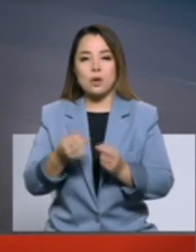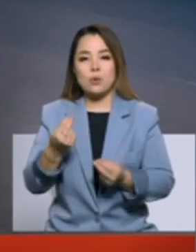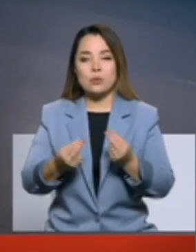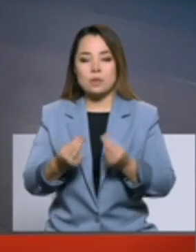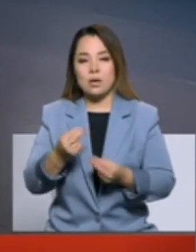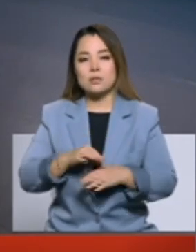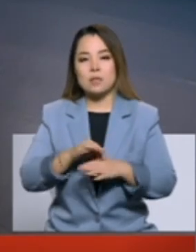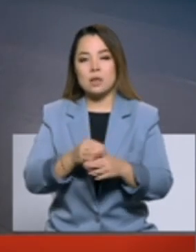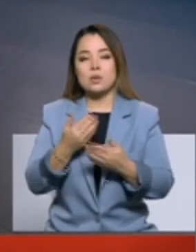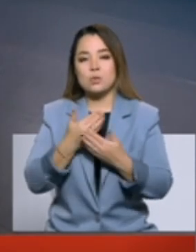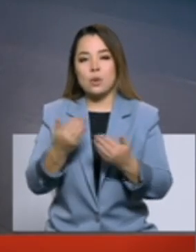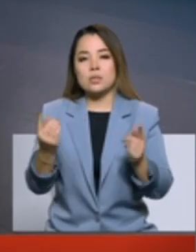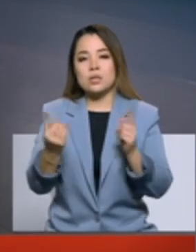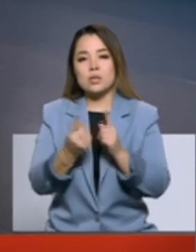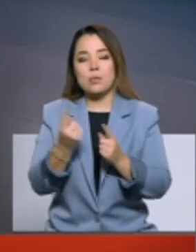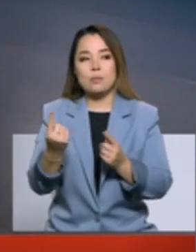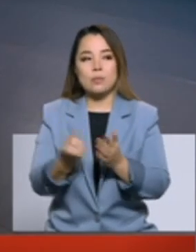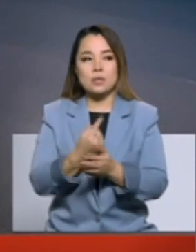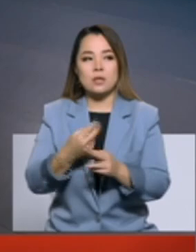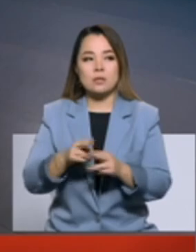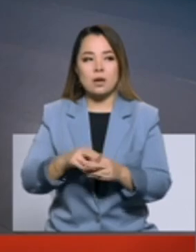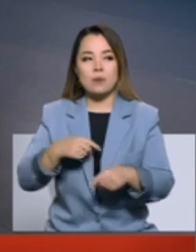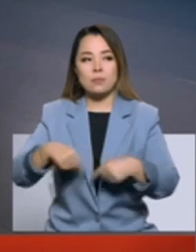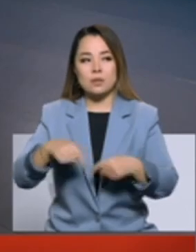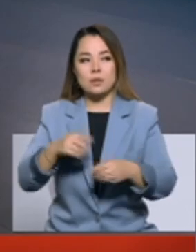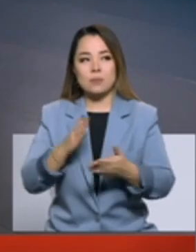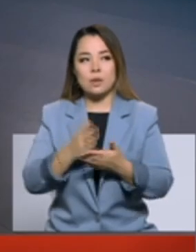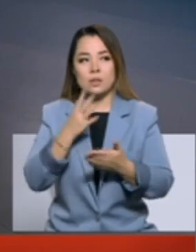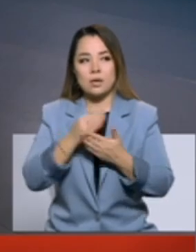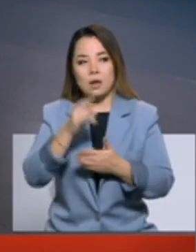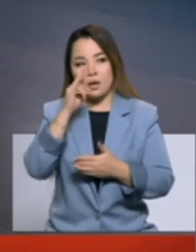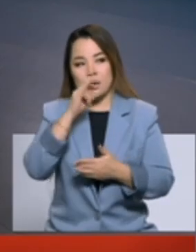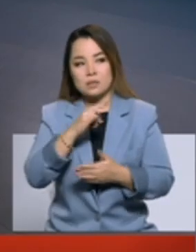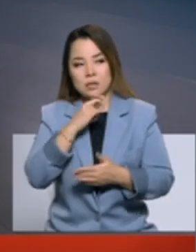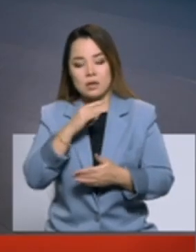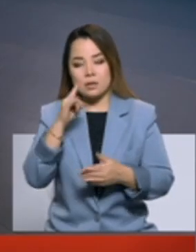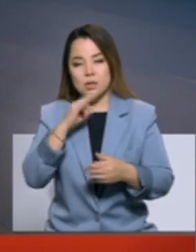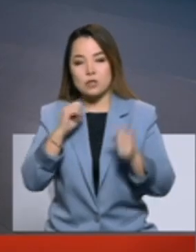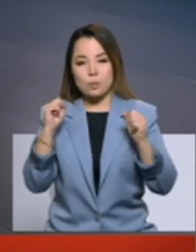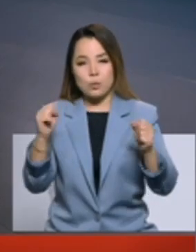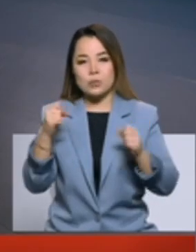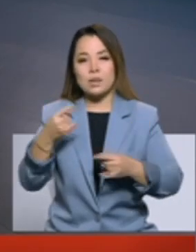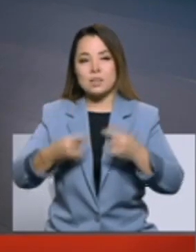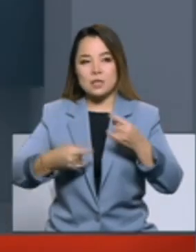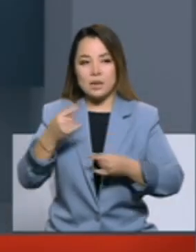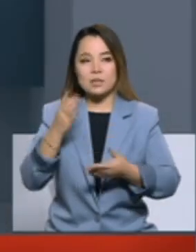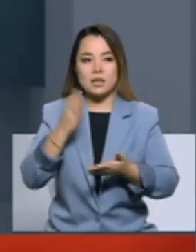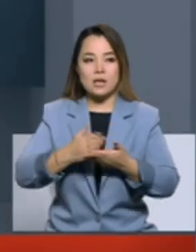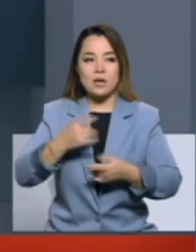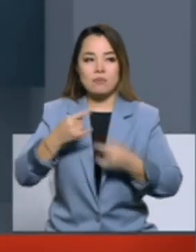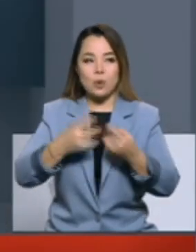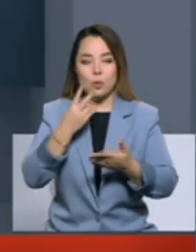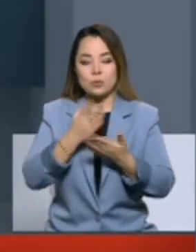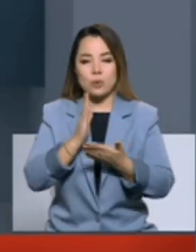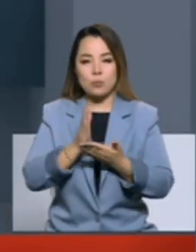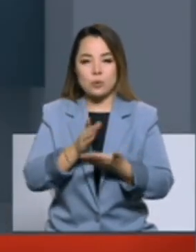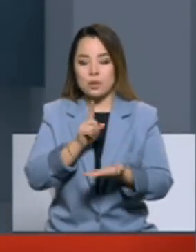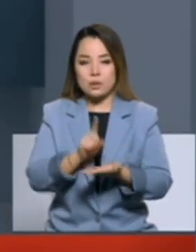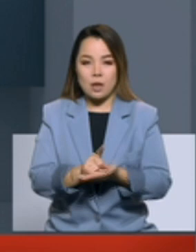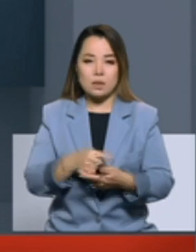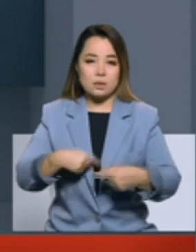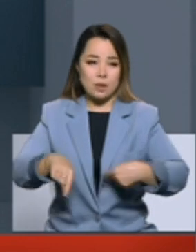аясындағы соңғы кездесулердің бірі. Матч сағат Қазақстан және Қазспорт телеарналарында тікелей эфирде